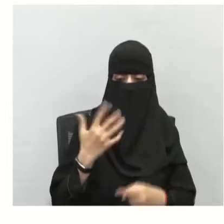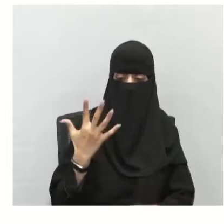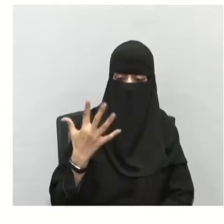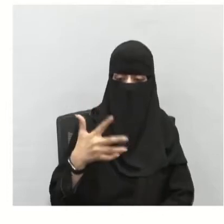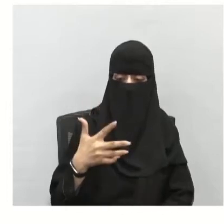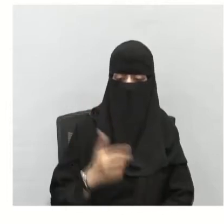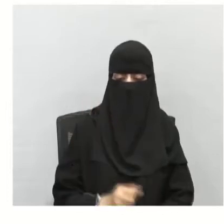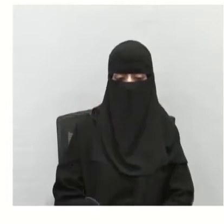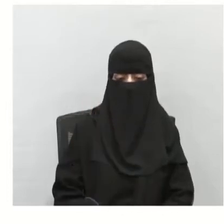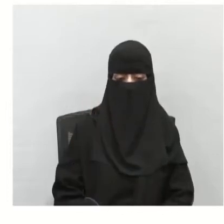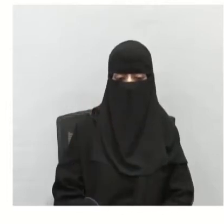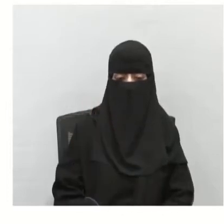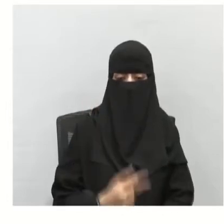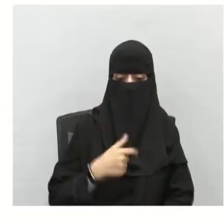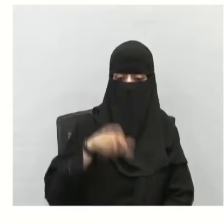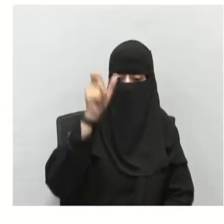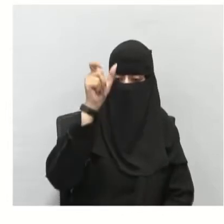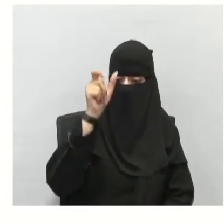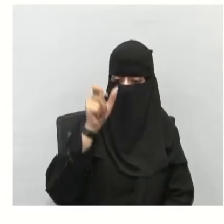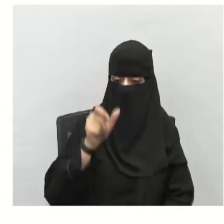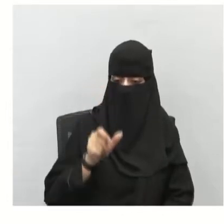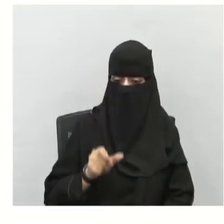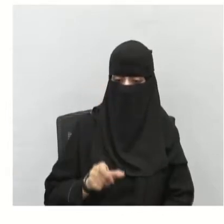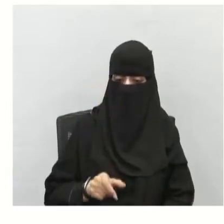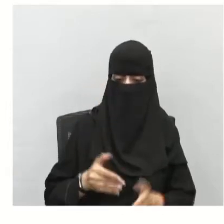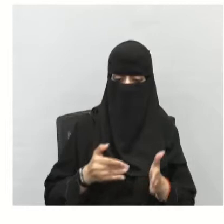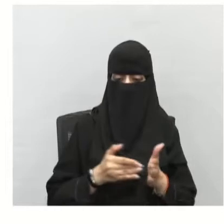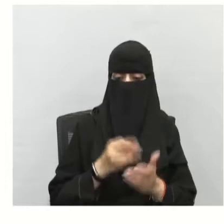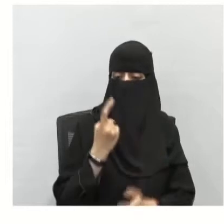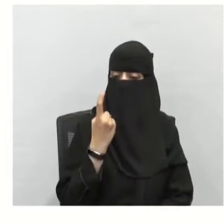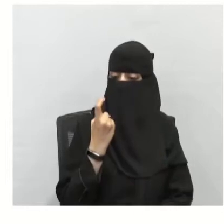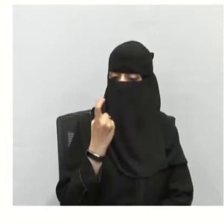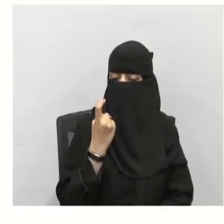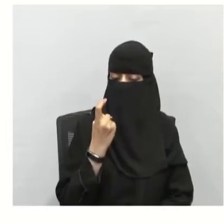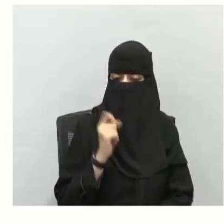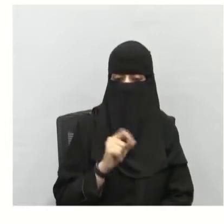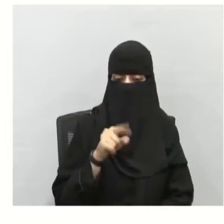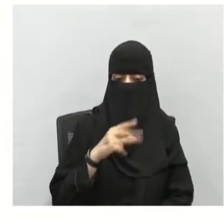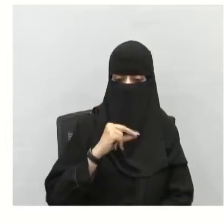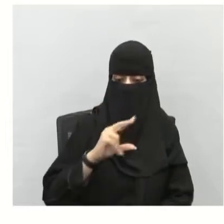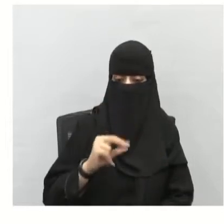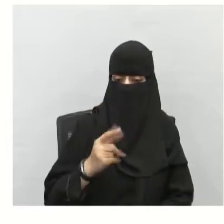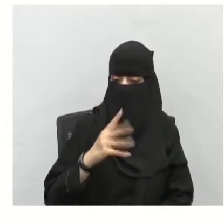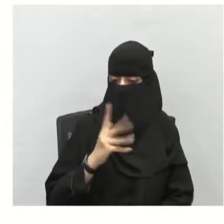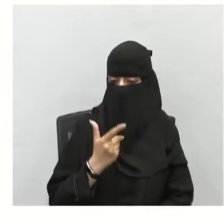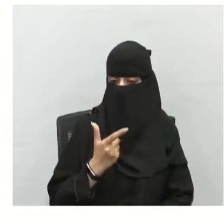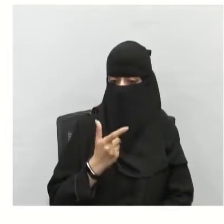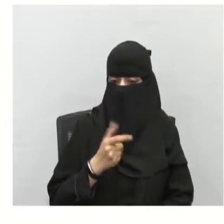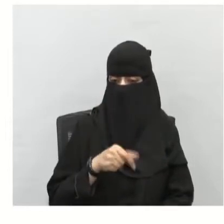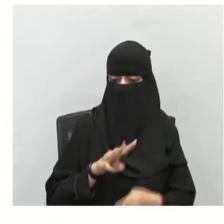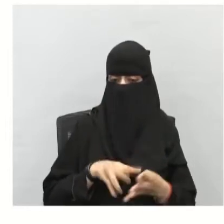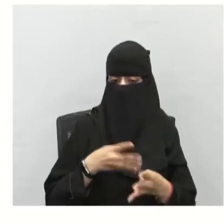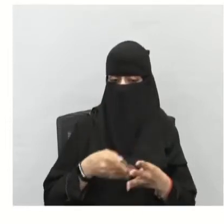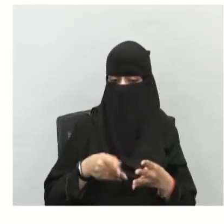10 في 5 يساوي 50. يلا نكمل بقية العمود حتى ننتهي إلى 100. طبعا يمثل هذا العمود ماذا؟ جدول